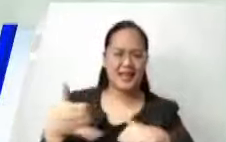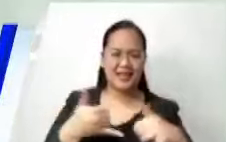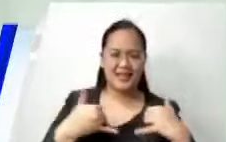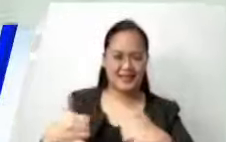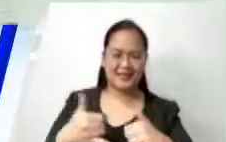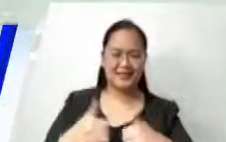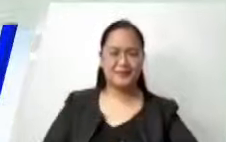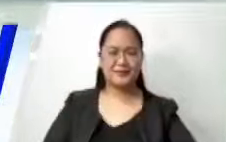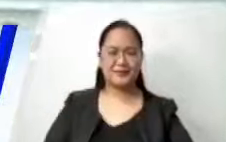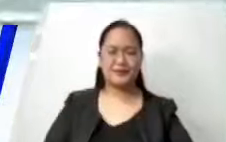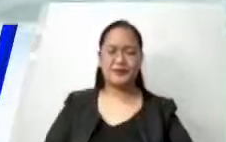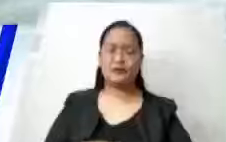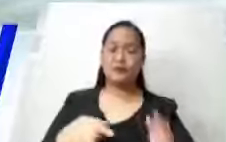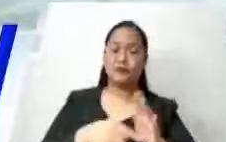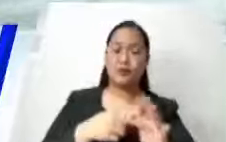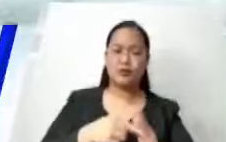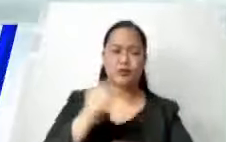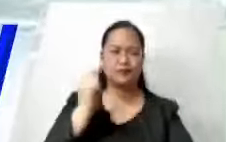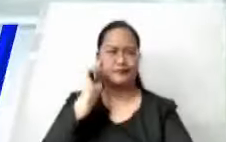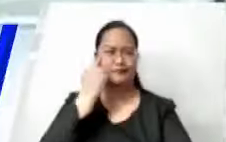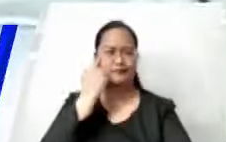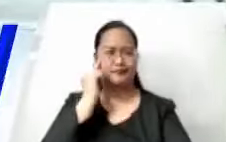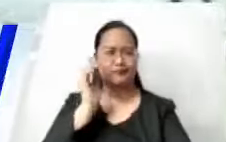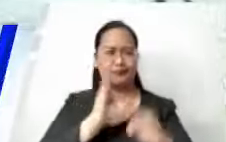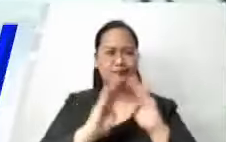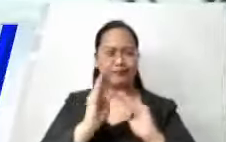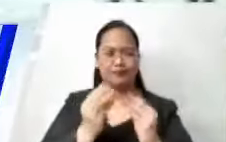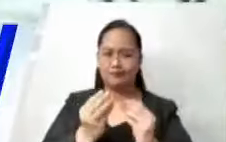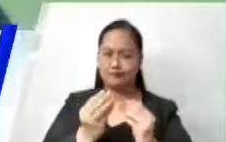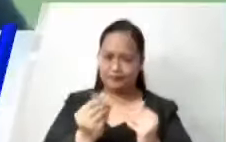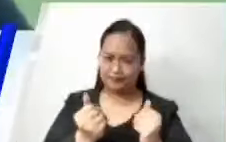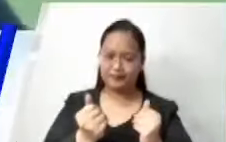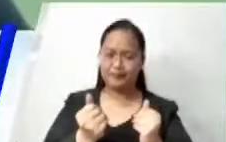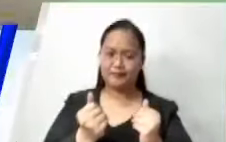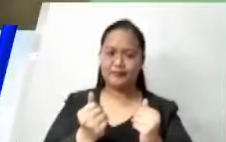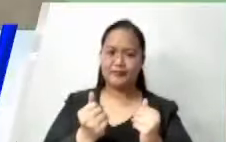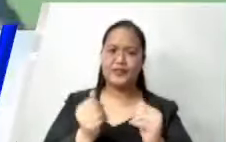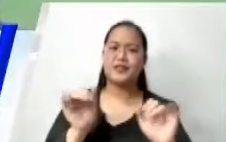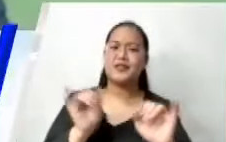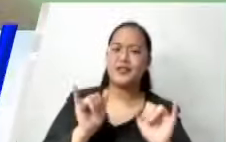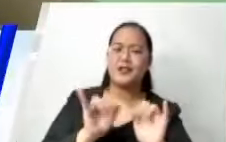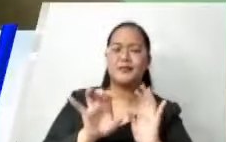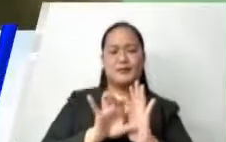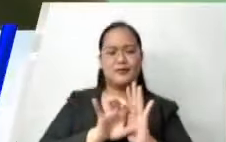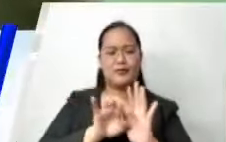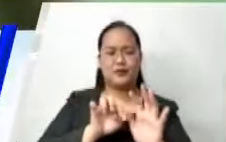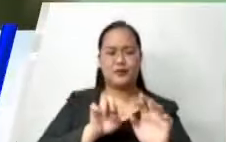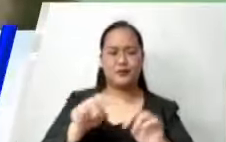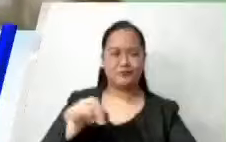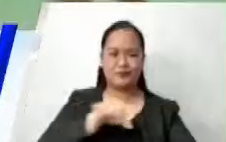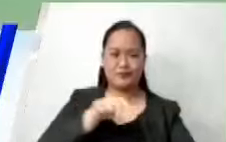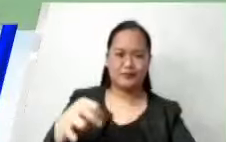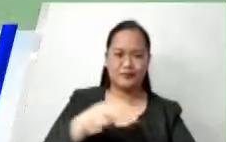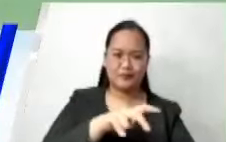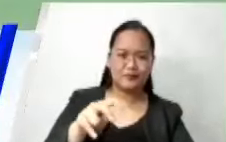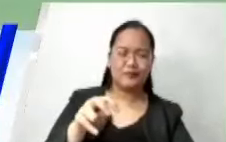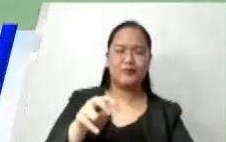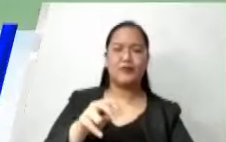need to problem solve, but like in the rings, I need to like figure